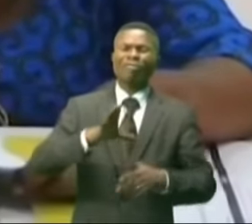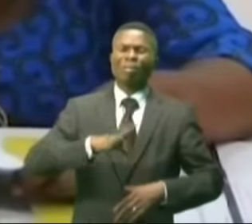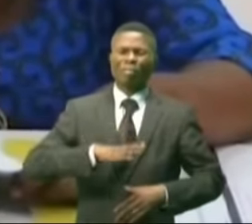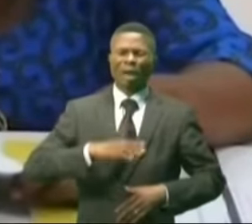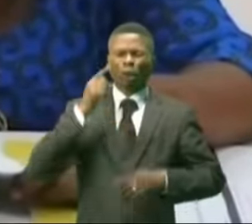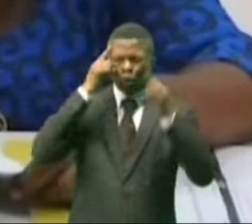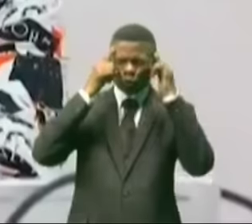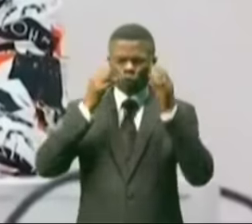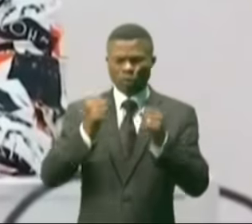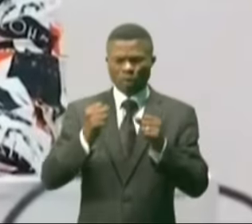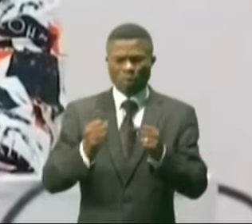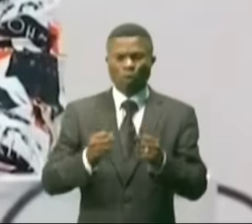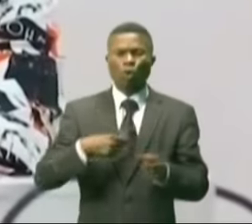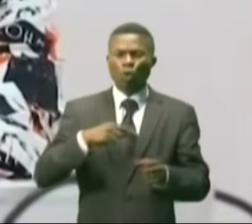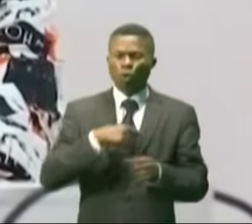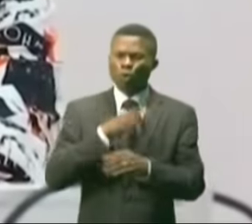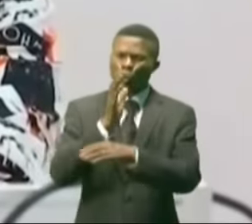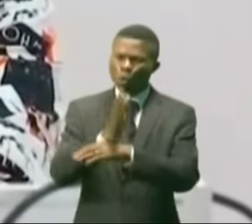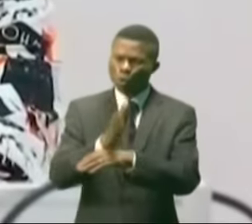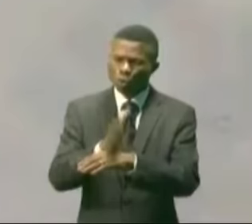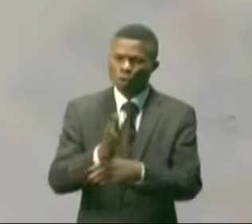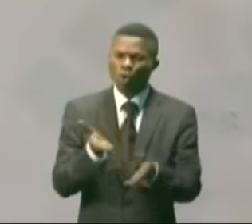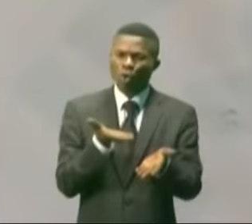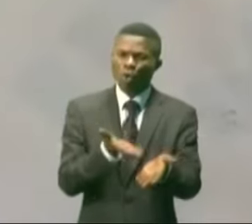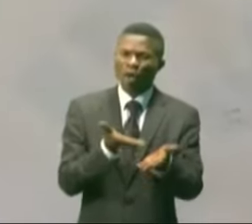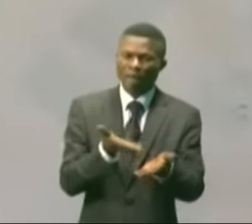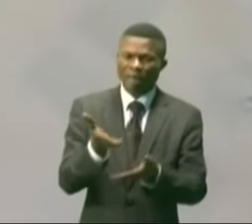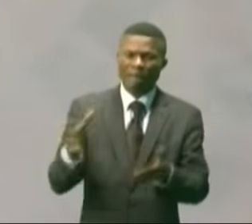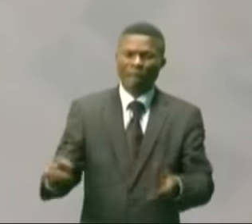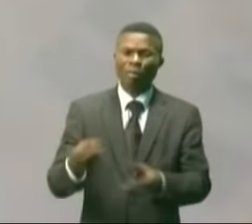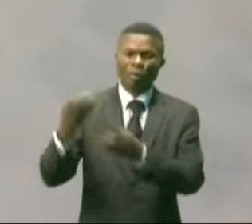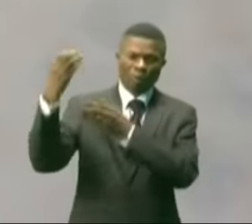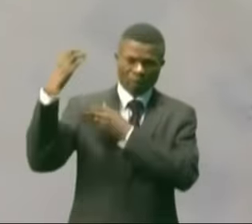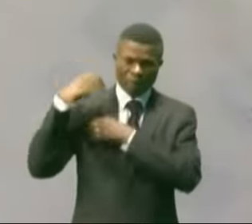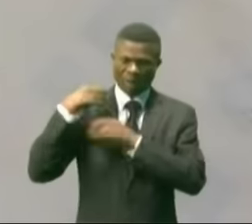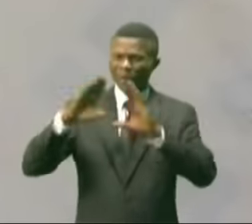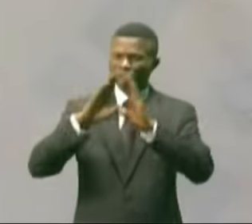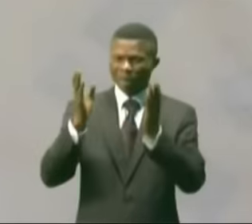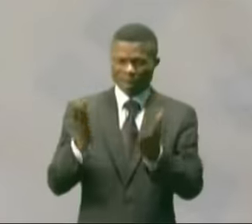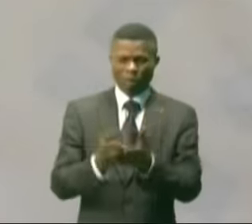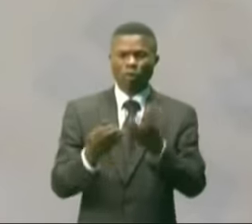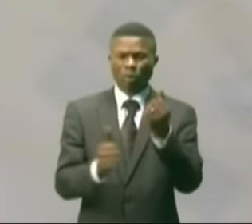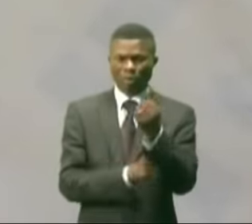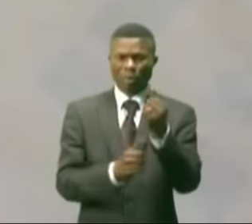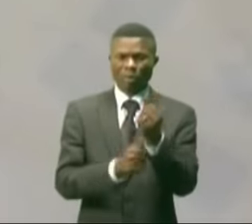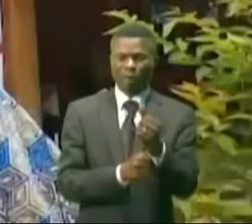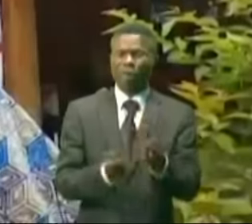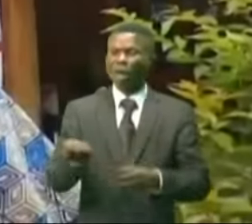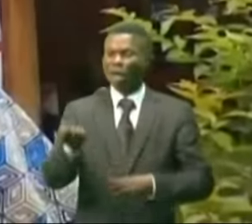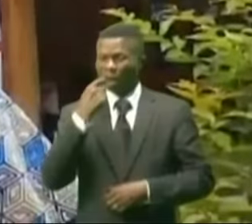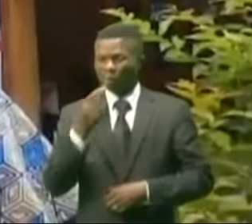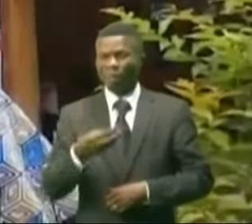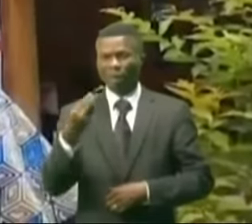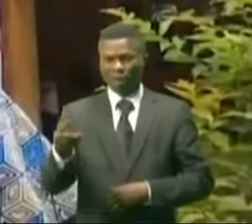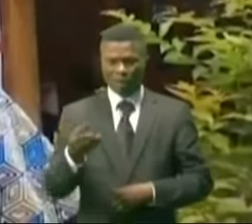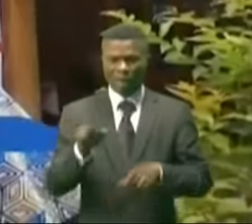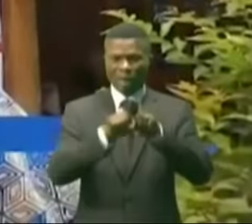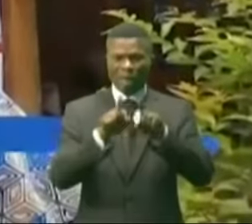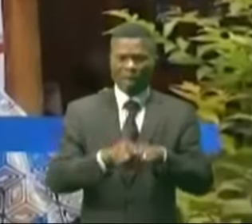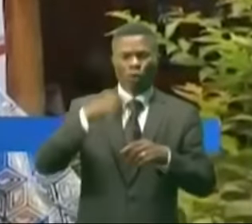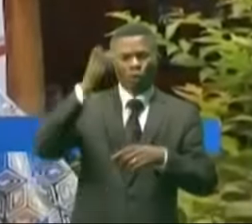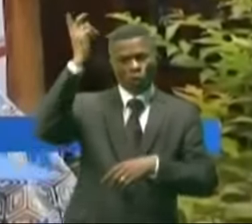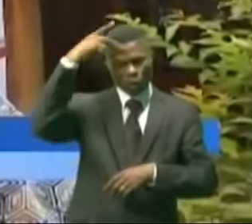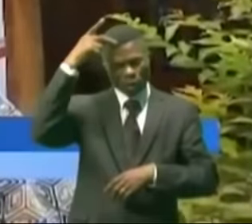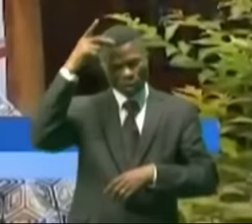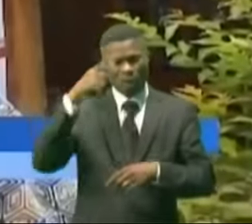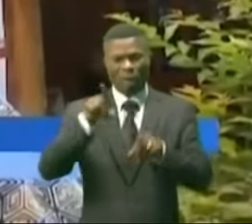de prendre ces gens. Nous avons eu la prise en charge à tous les niveaux, au niveau médical, au niveau psychologique,